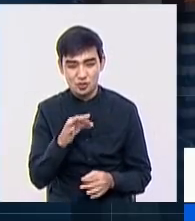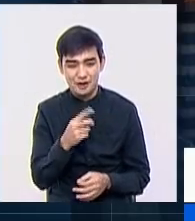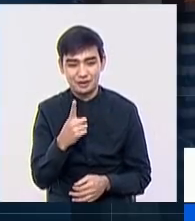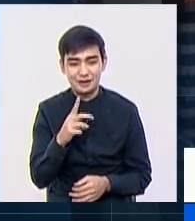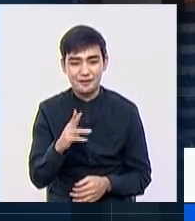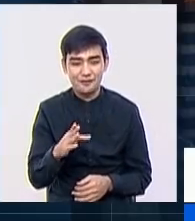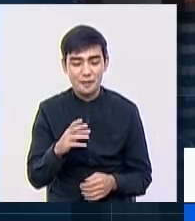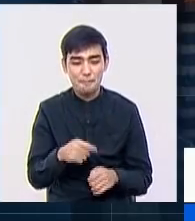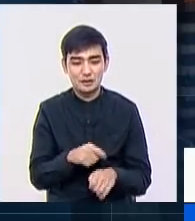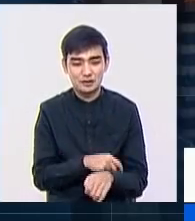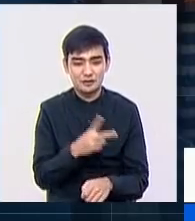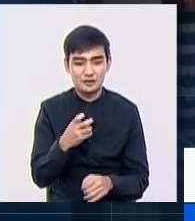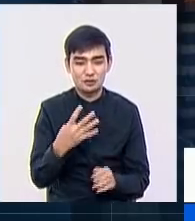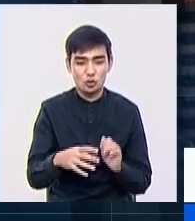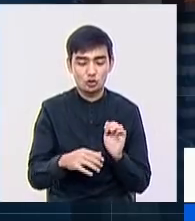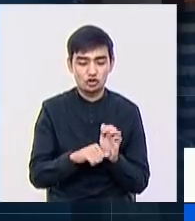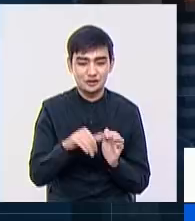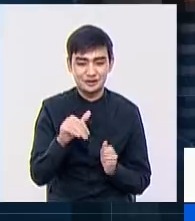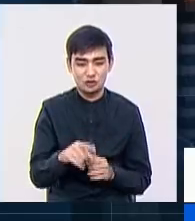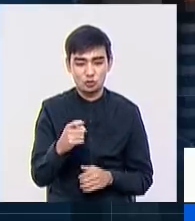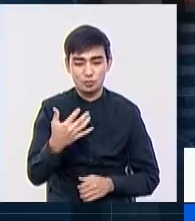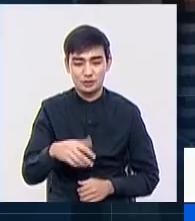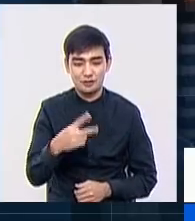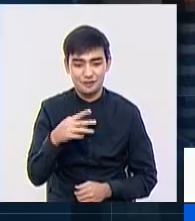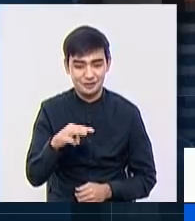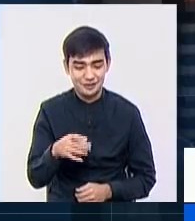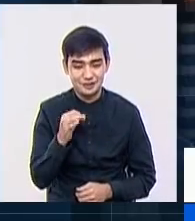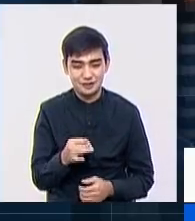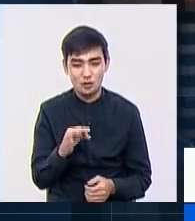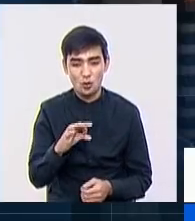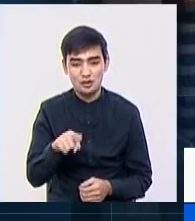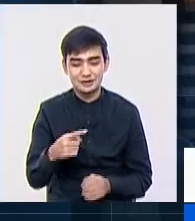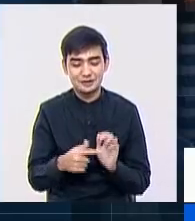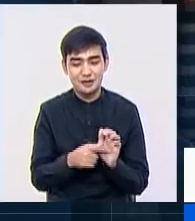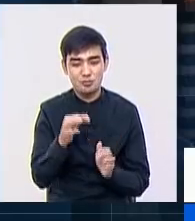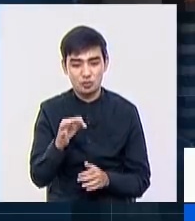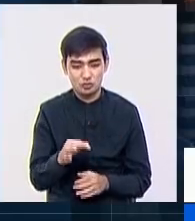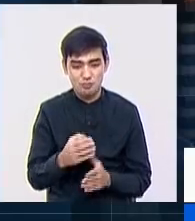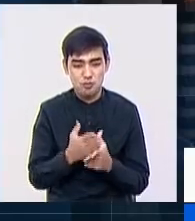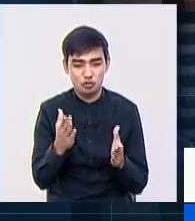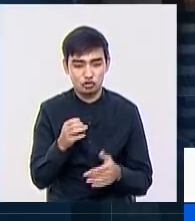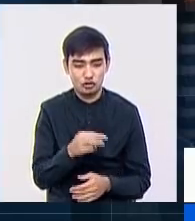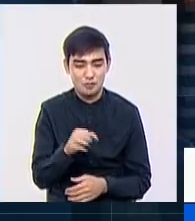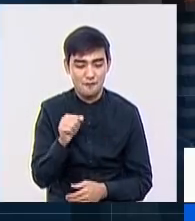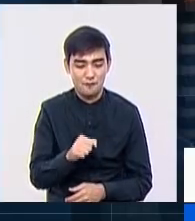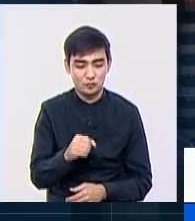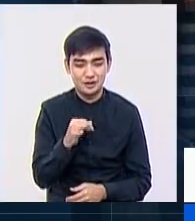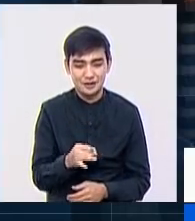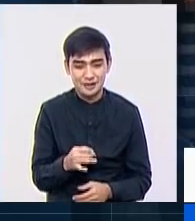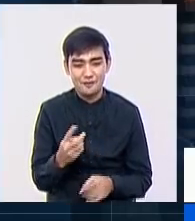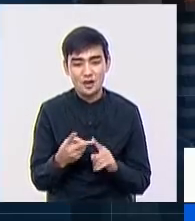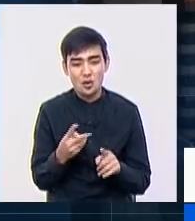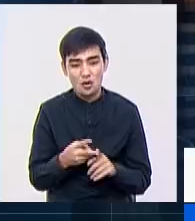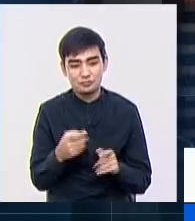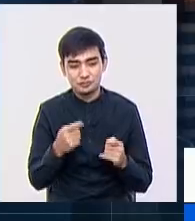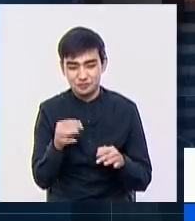жилья 246 152 тенге. То есть 0,7% больше, чем в августе. Вторичная